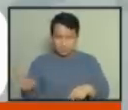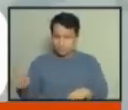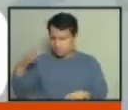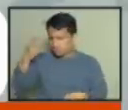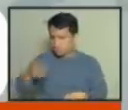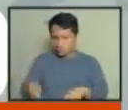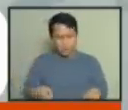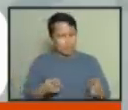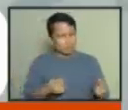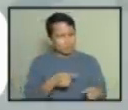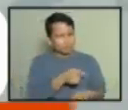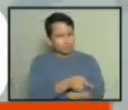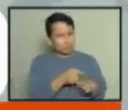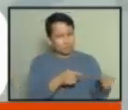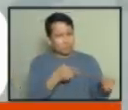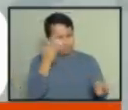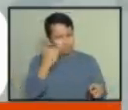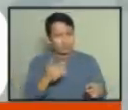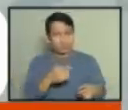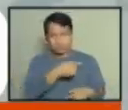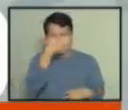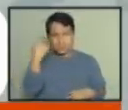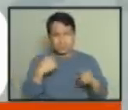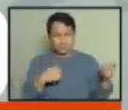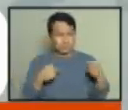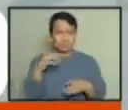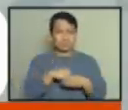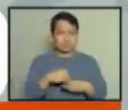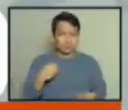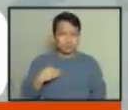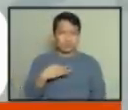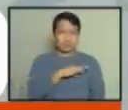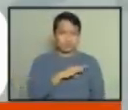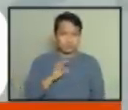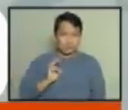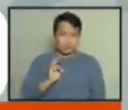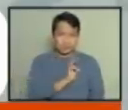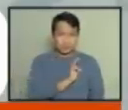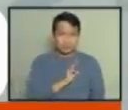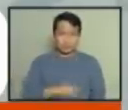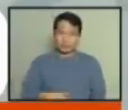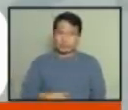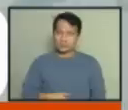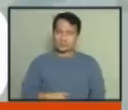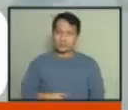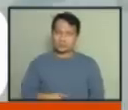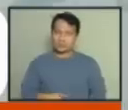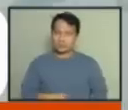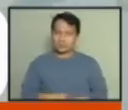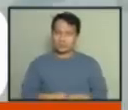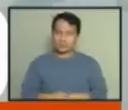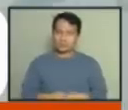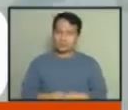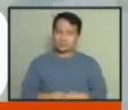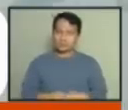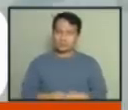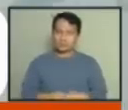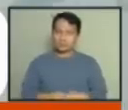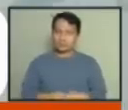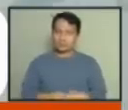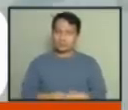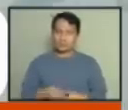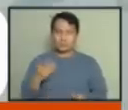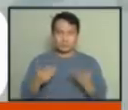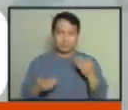panganay ko, ano nangyari? Yan. Bakit nangingitim yan? Sabi, Mama, sumali ng fraternity. Sorority ito, sorority. Kasi mga babae sila. Baka yun na po doon